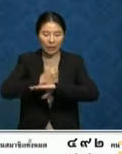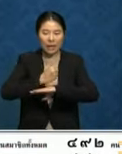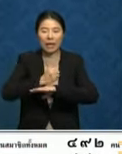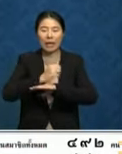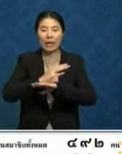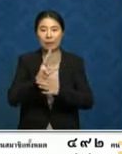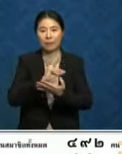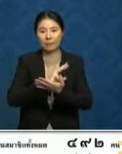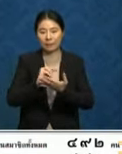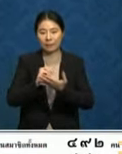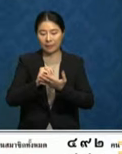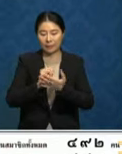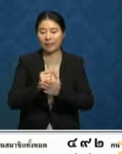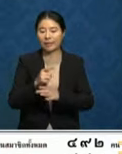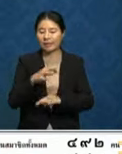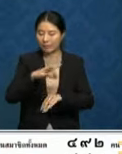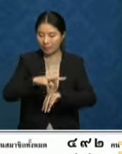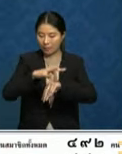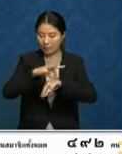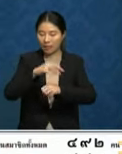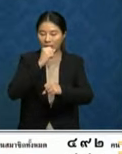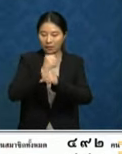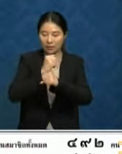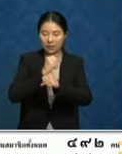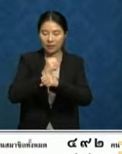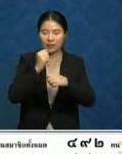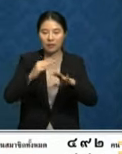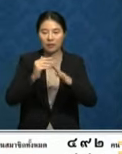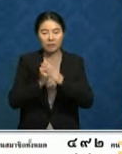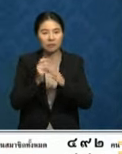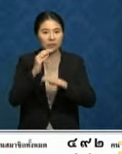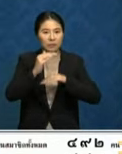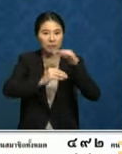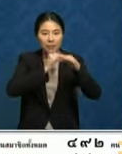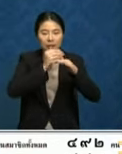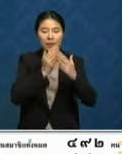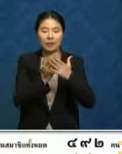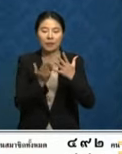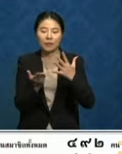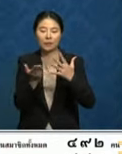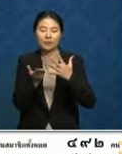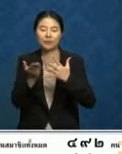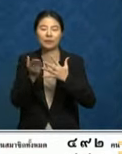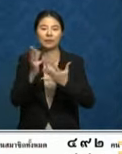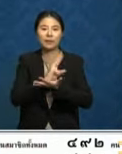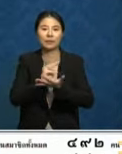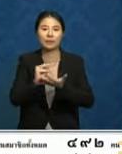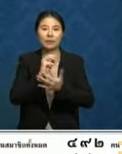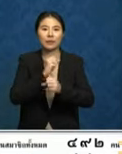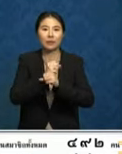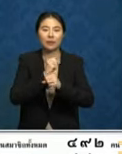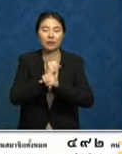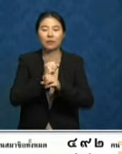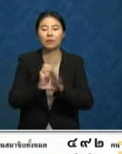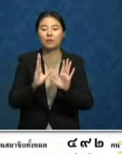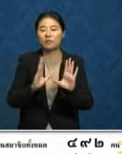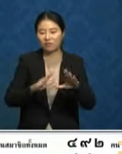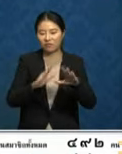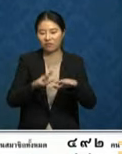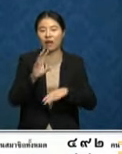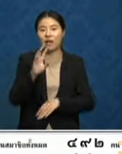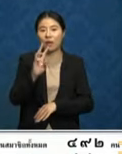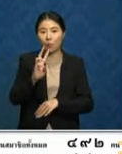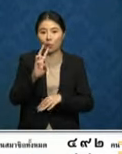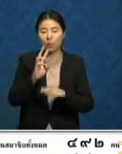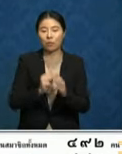ท่านมาเป็นอธิการบดีมอุบลแล้วจะยกระดับมหาวิทยาลัยได้อย่างไรอันนี้ก็เป็นข้อสังเกตของผมทั้ง 6ข้อสุด